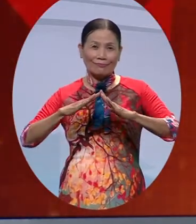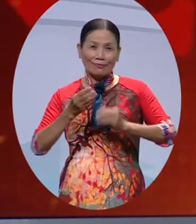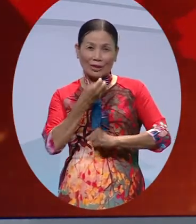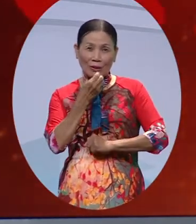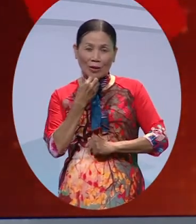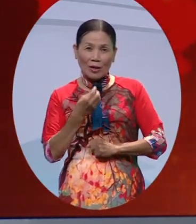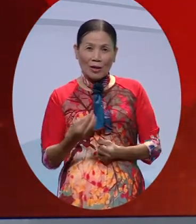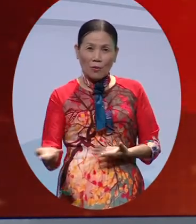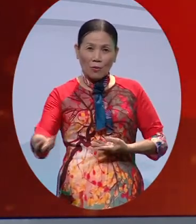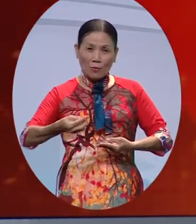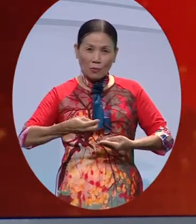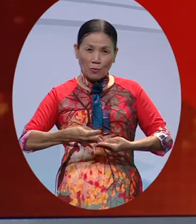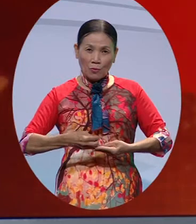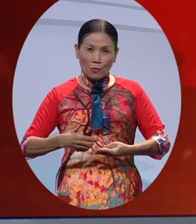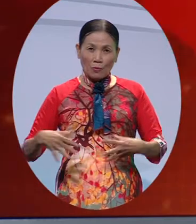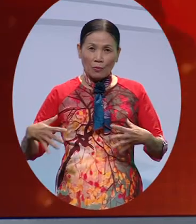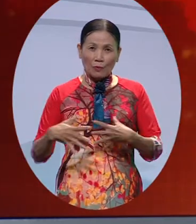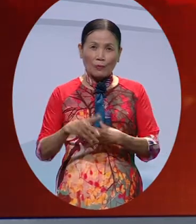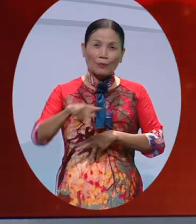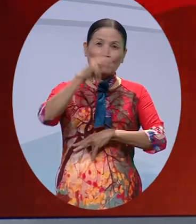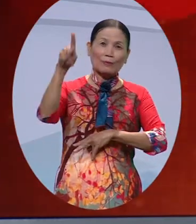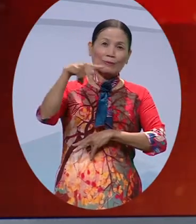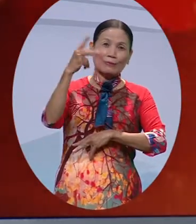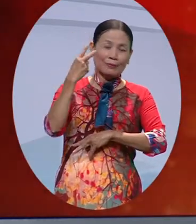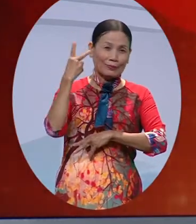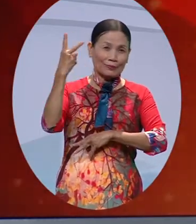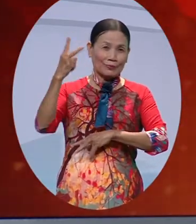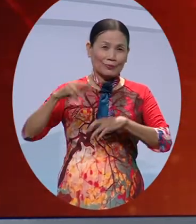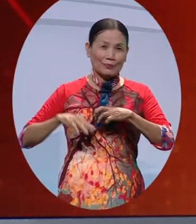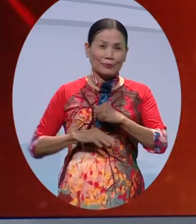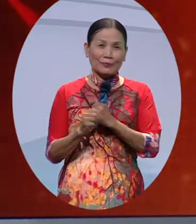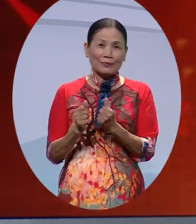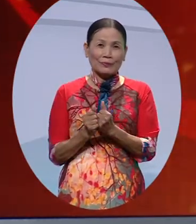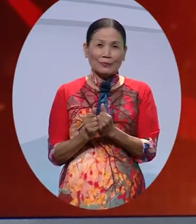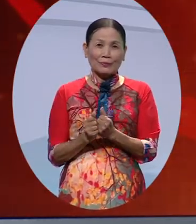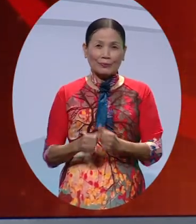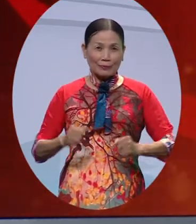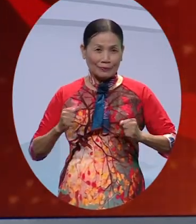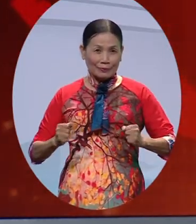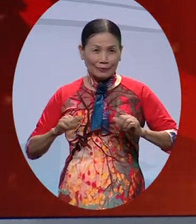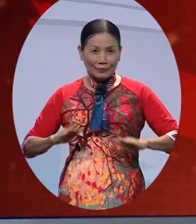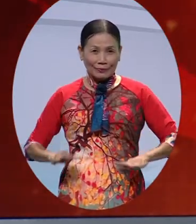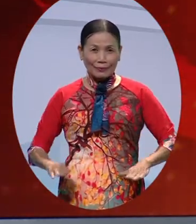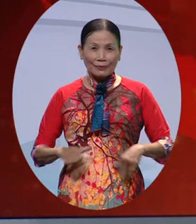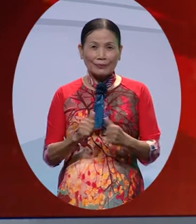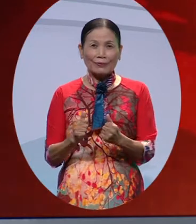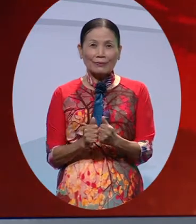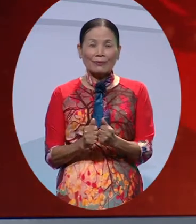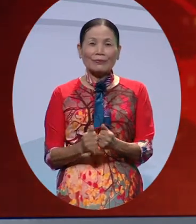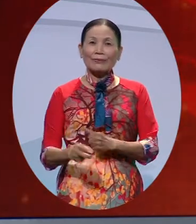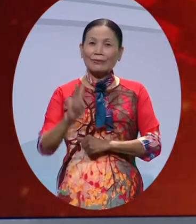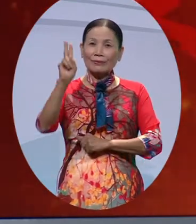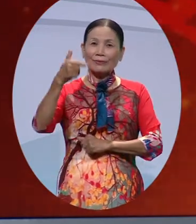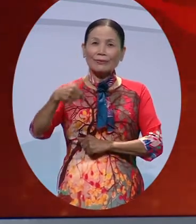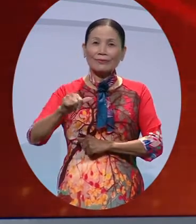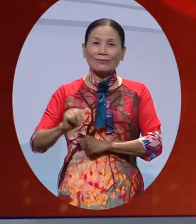sắm cũng được tăng cường lưu thông không khí để giữ môi trường thông thoáng và khử trùng toàn bộ bàn ghế, vật dụng hàng ngày tại tất cả các cơ sở Vinpearl.